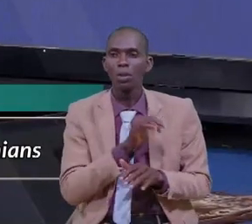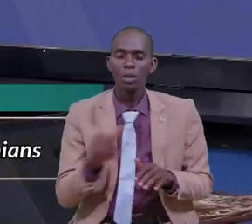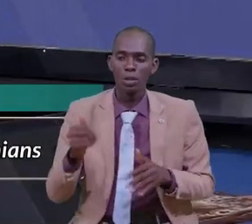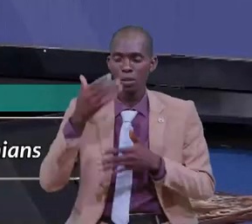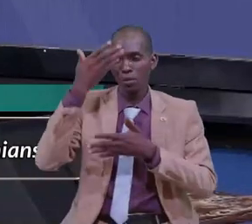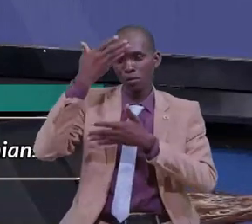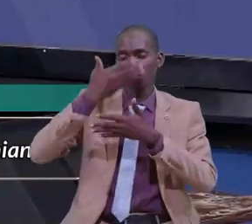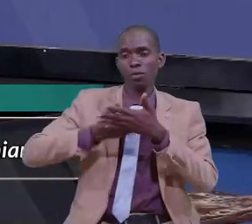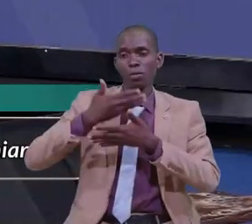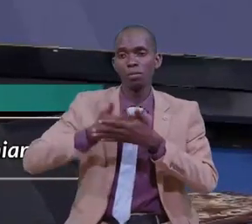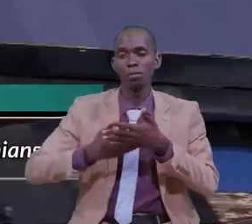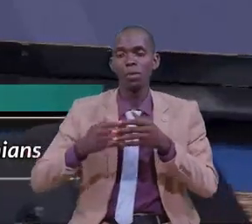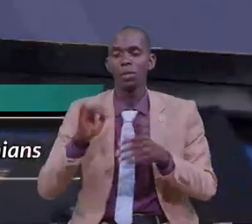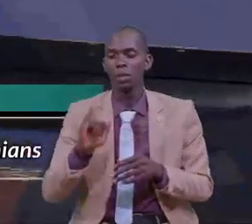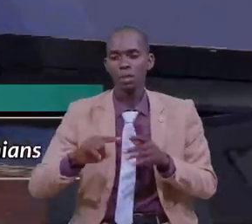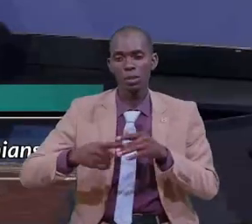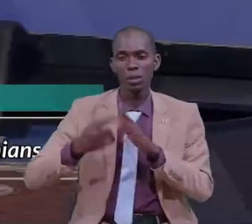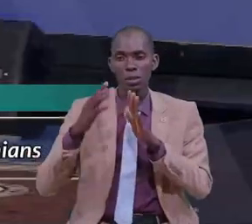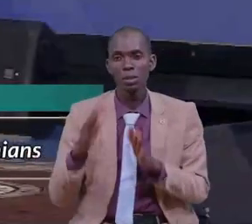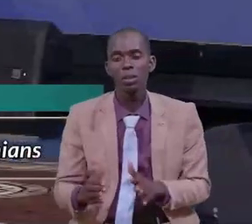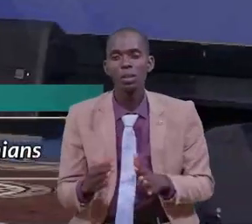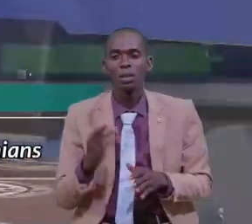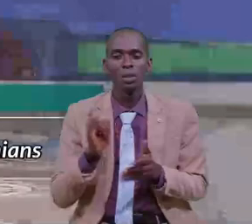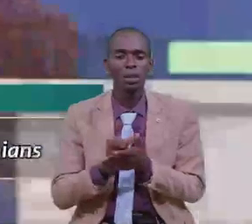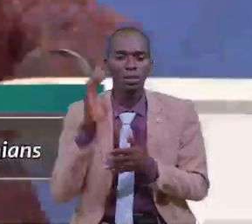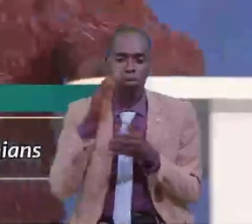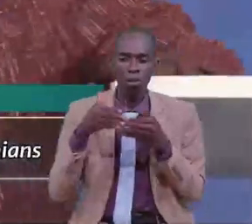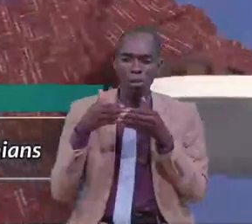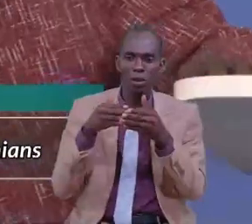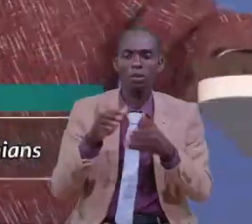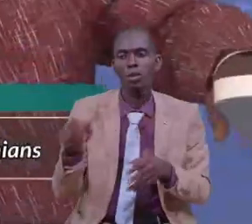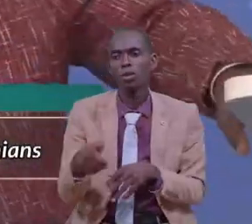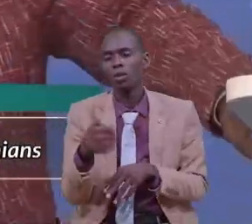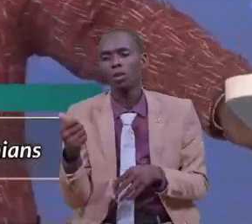seras une personne, un pionnier.